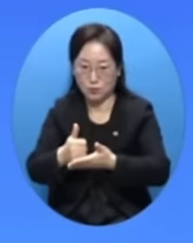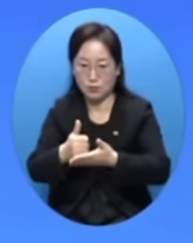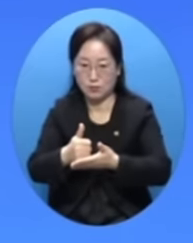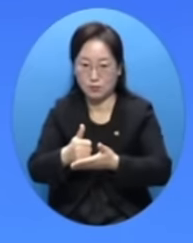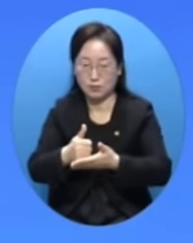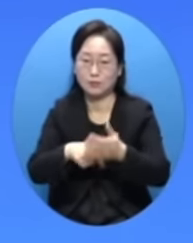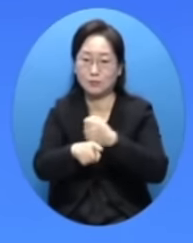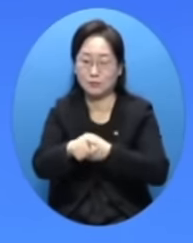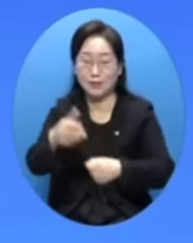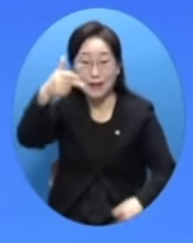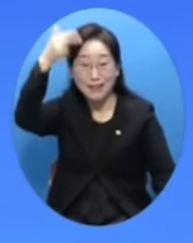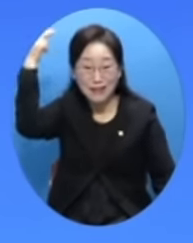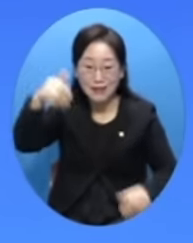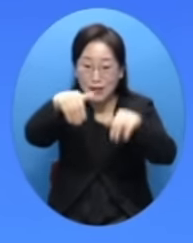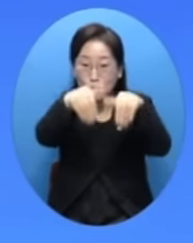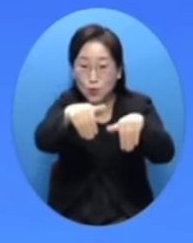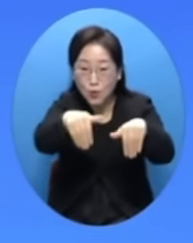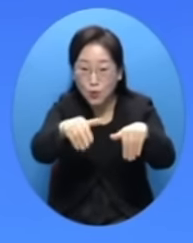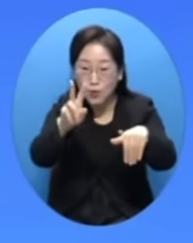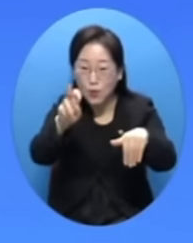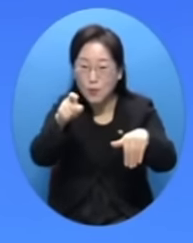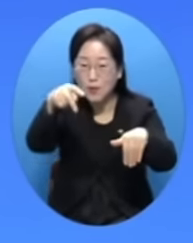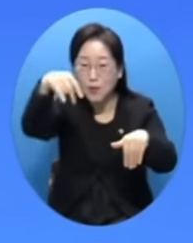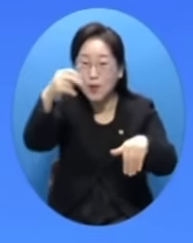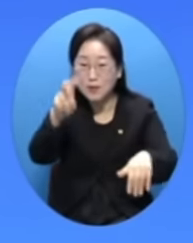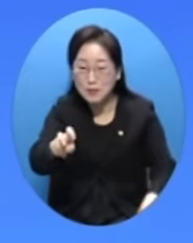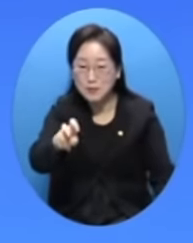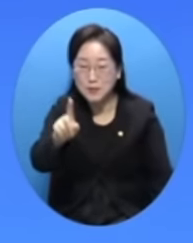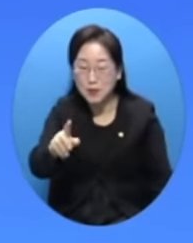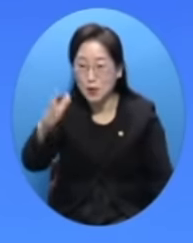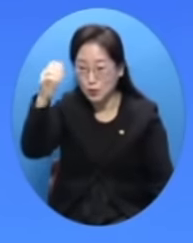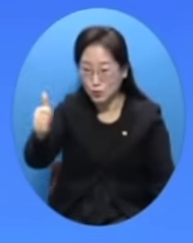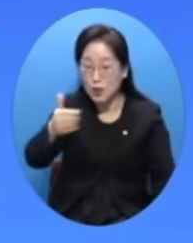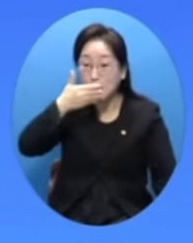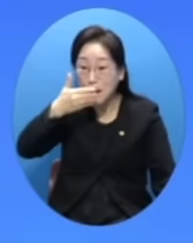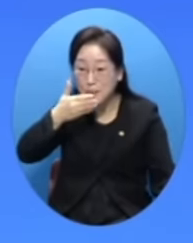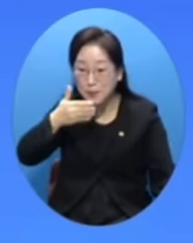옛날에는 종은 머슴은 주님께